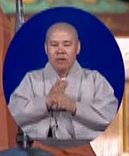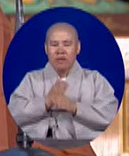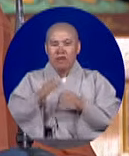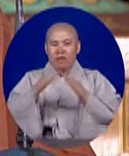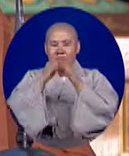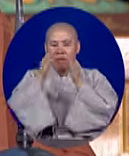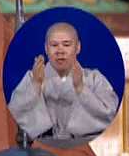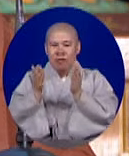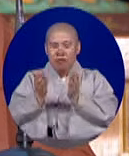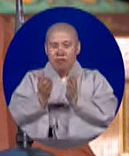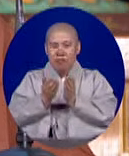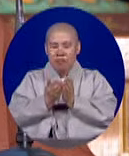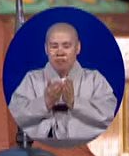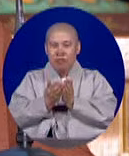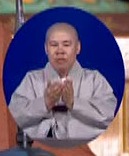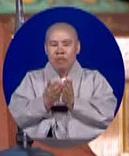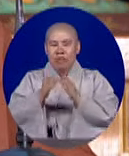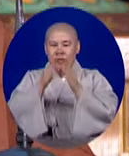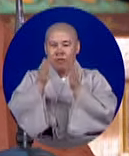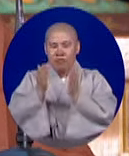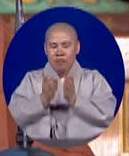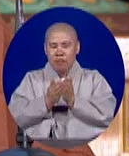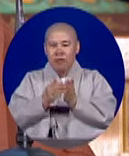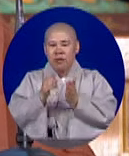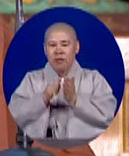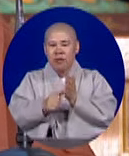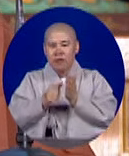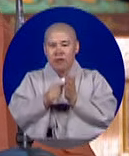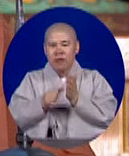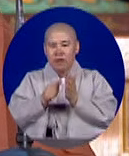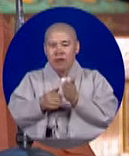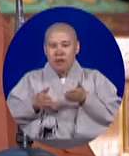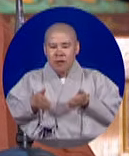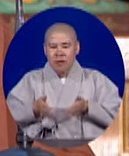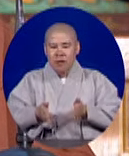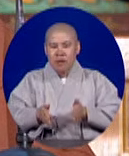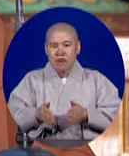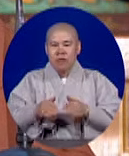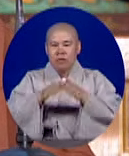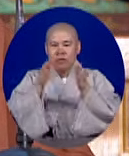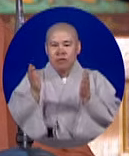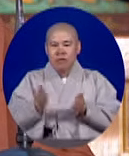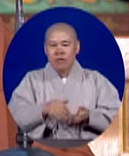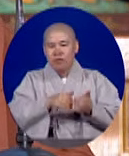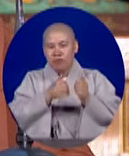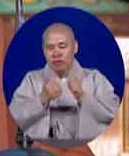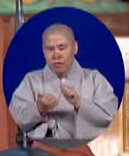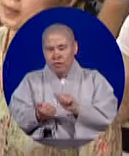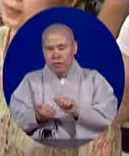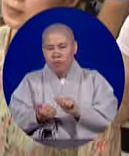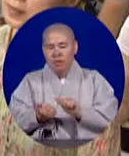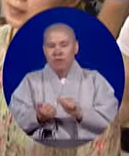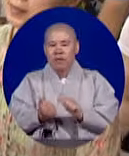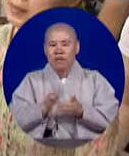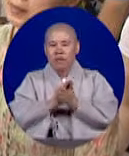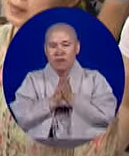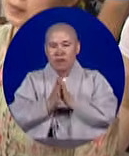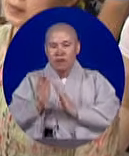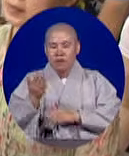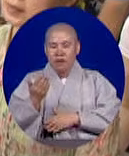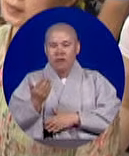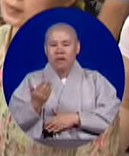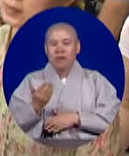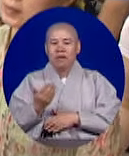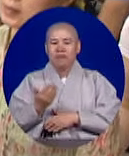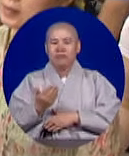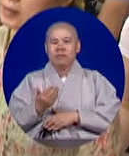일체의 모든 세간은 난 것은 다 죽음으로 돌아간다. 일체